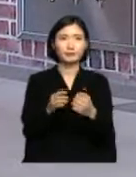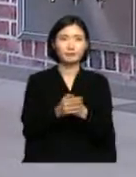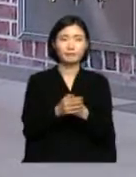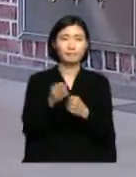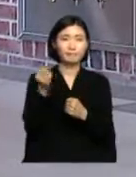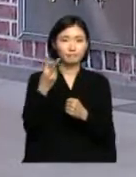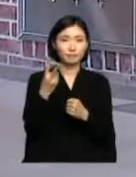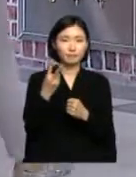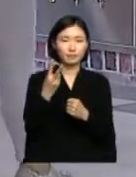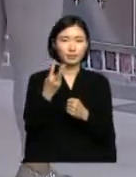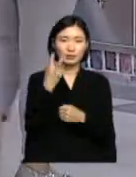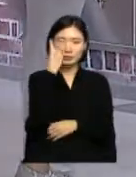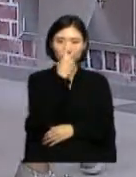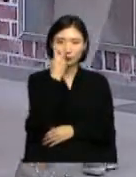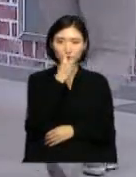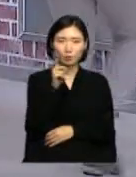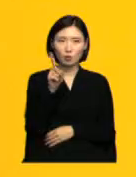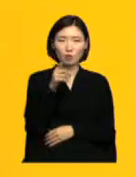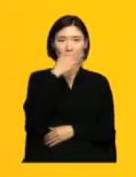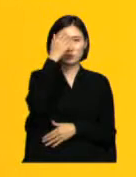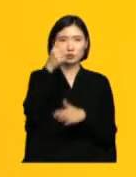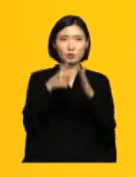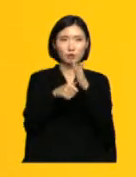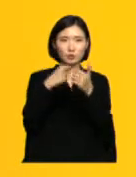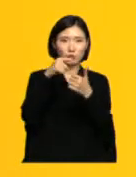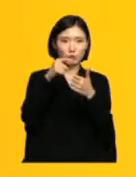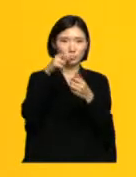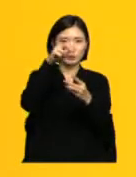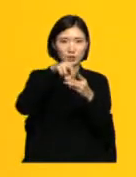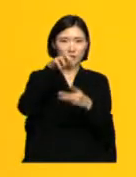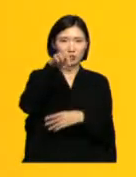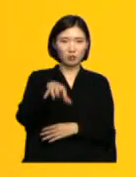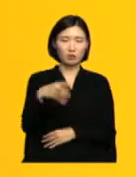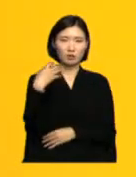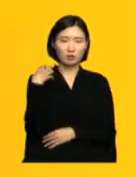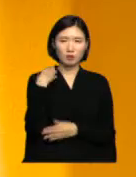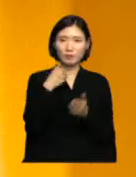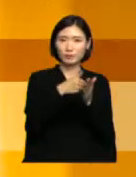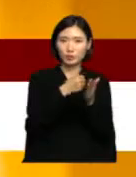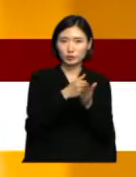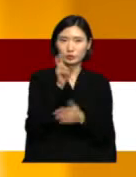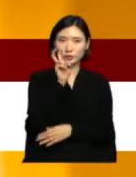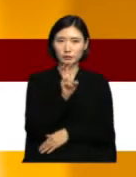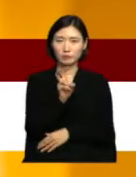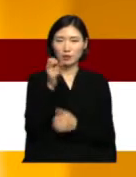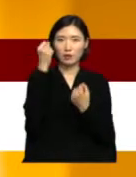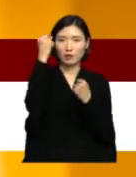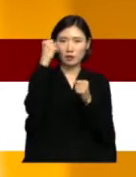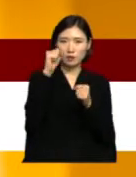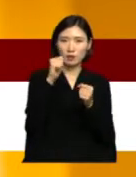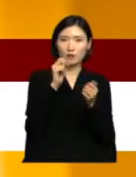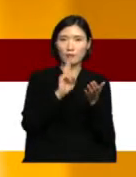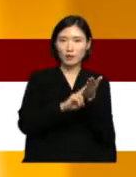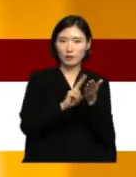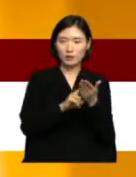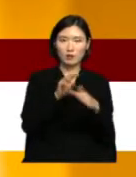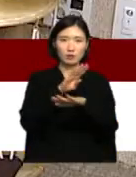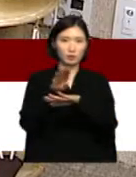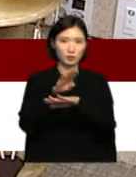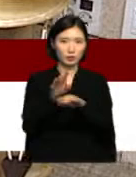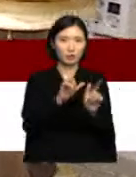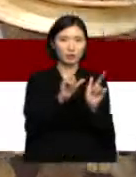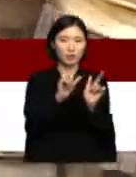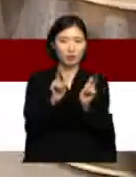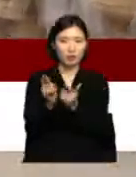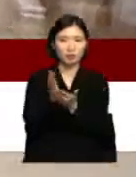또 한 가지 눈여겨볼 부분은 청소년 교육센터의 역할입니다. 미술과 음악, 무용, 애니메이션, 컴퓨터 등